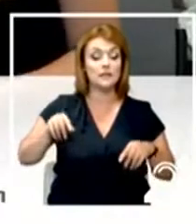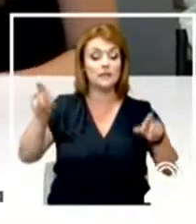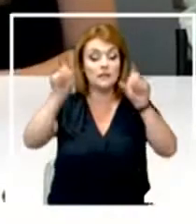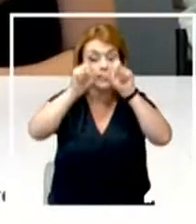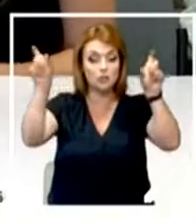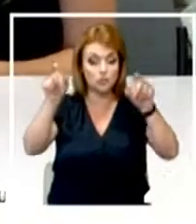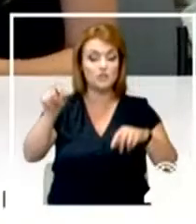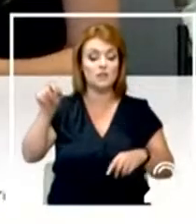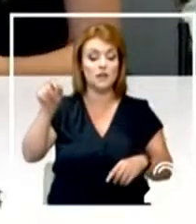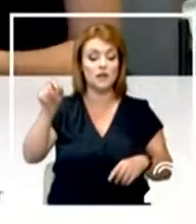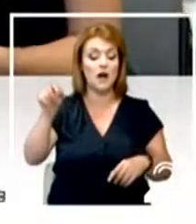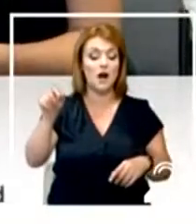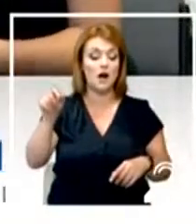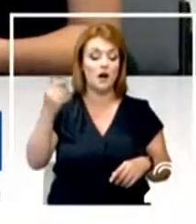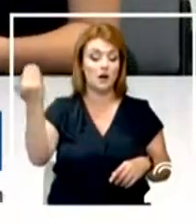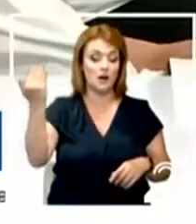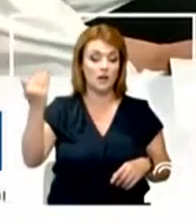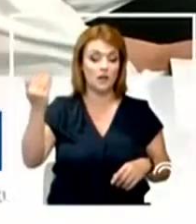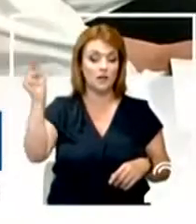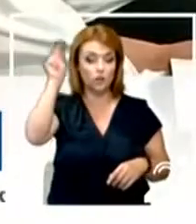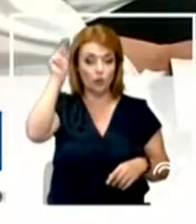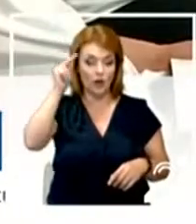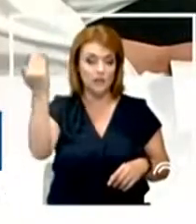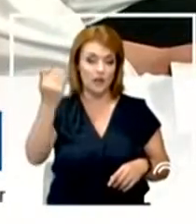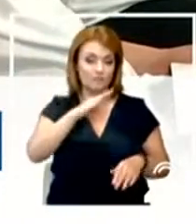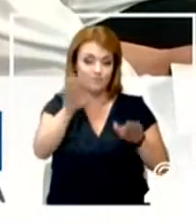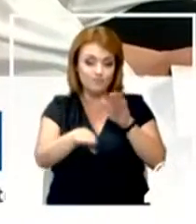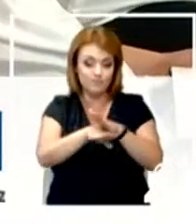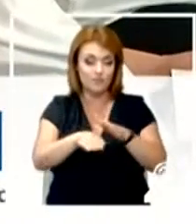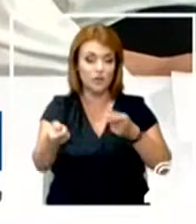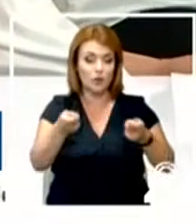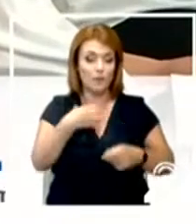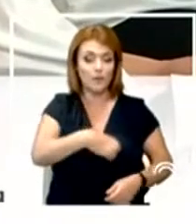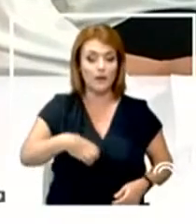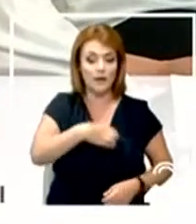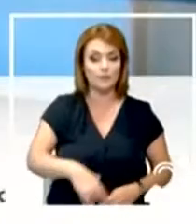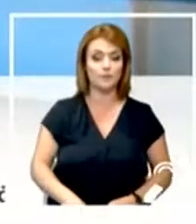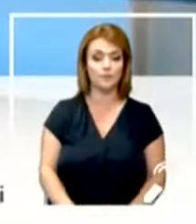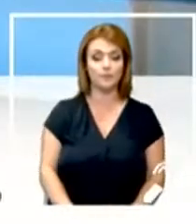Tineret și Sport a Primăriei Municipiului Chișinău în perioada 22-25 august.